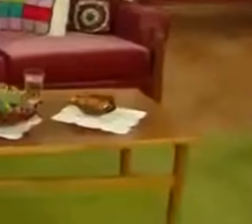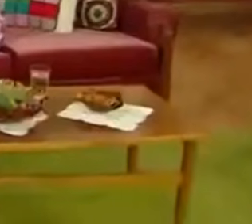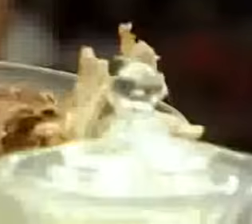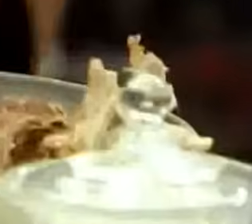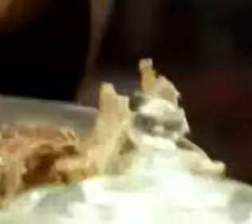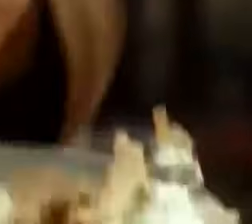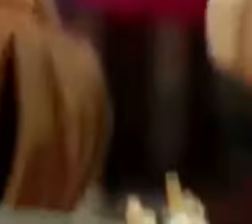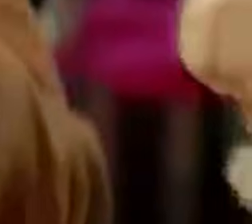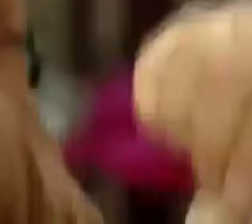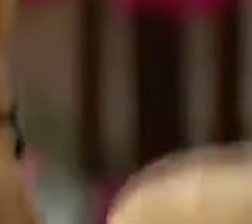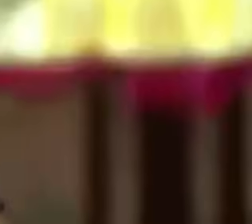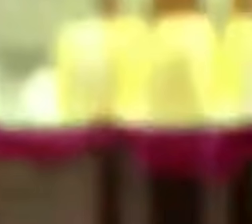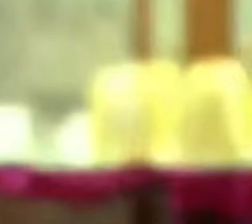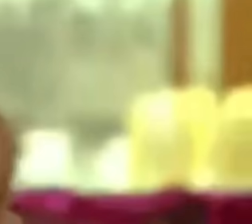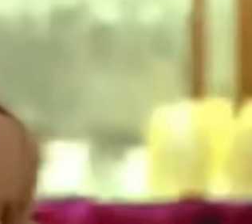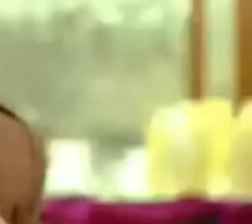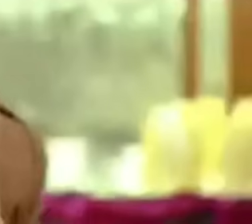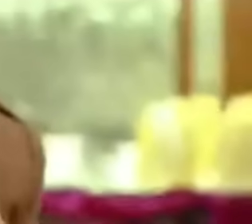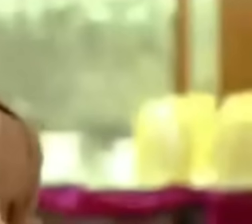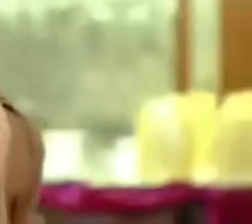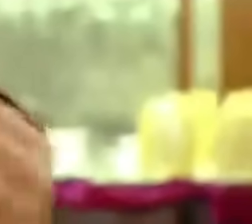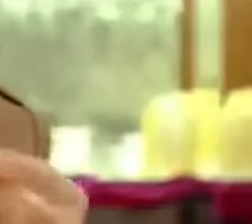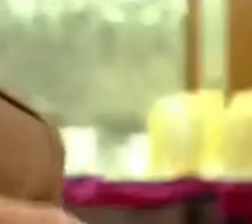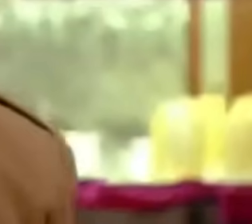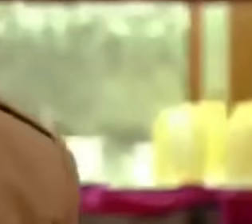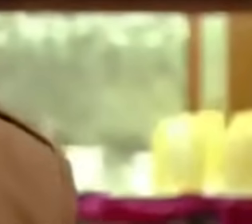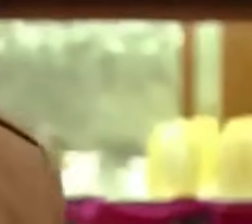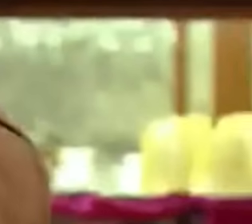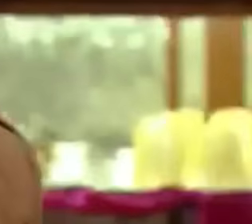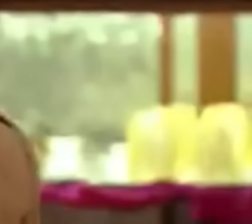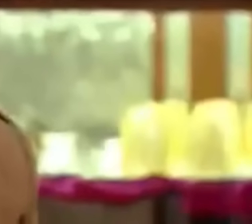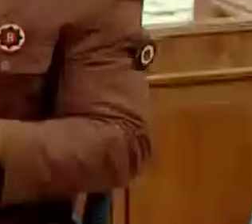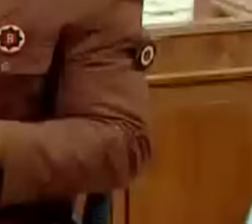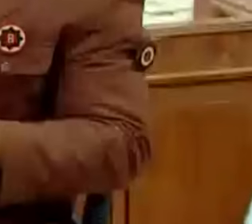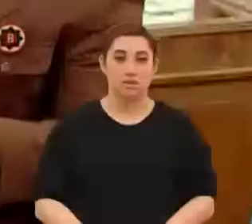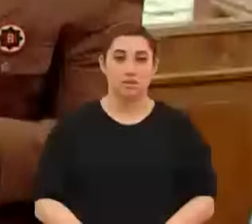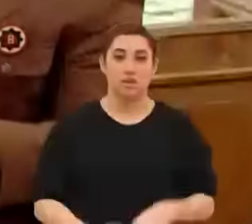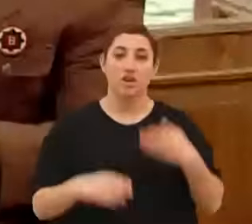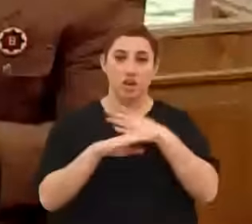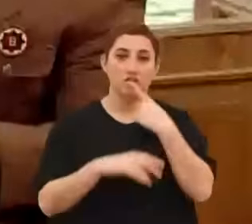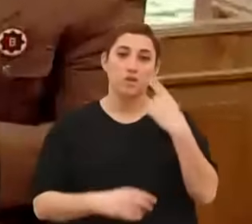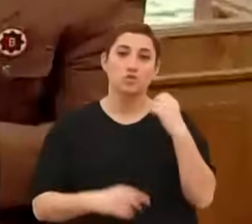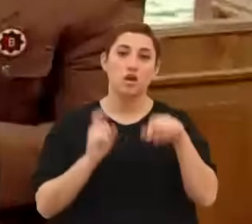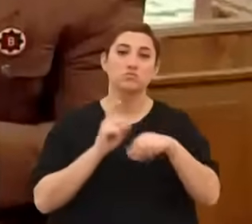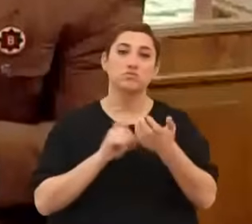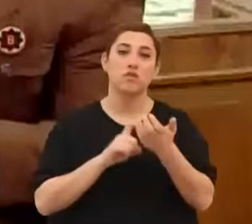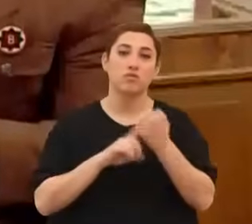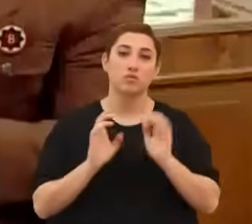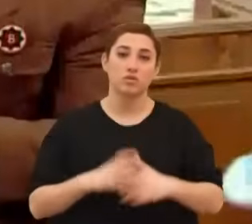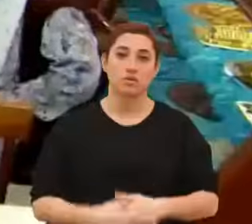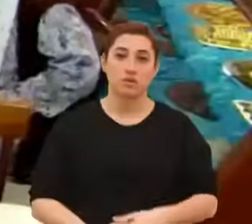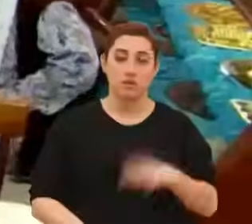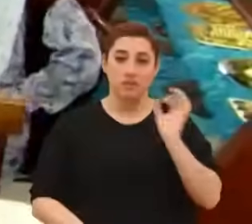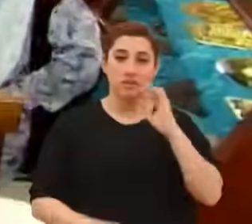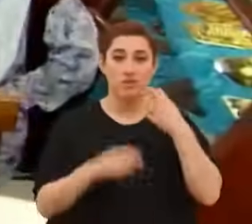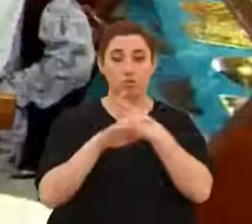gitti. Bekir Ayten'in tadını beğenmiş olsa gerek, iştahla yiyor. Gerçekten güzelmiş tavuk ya.